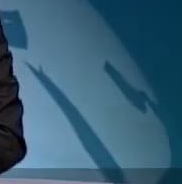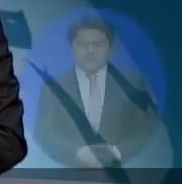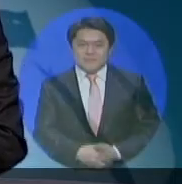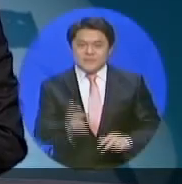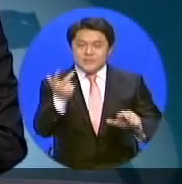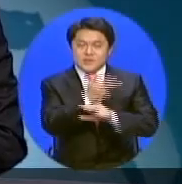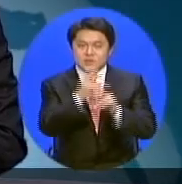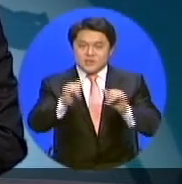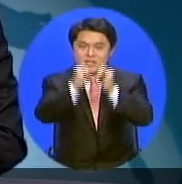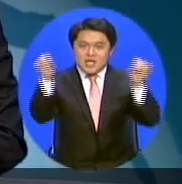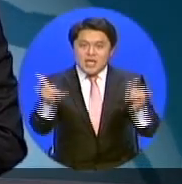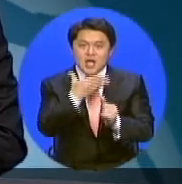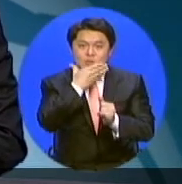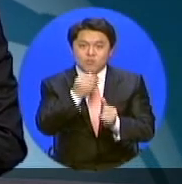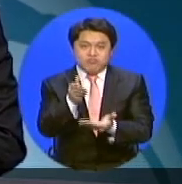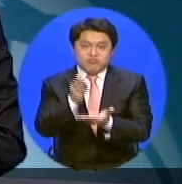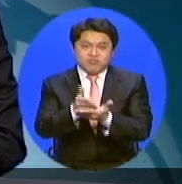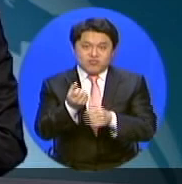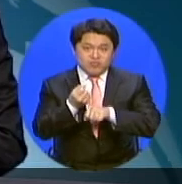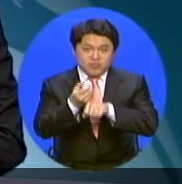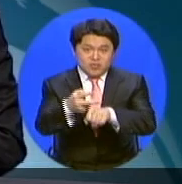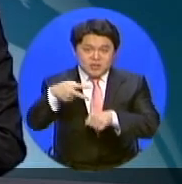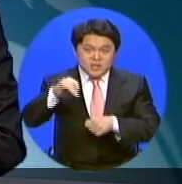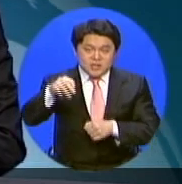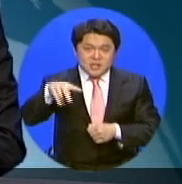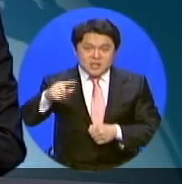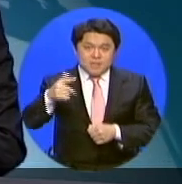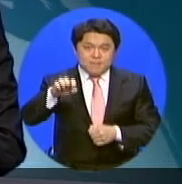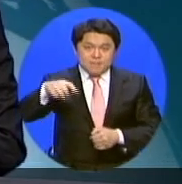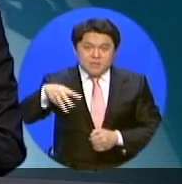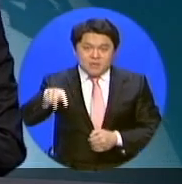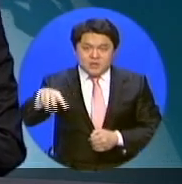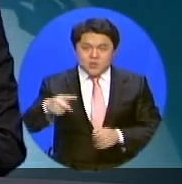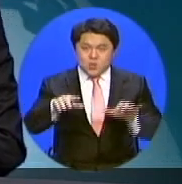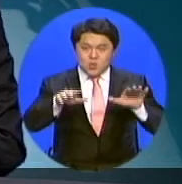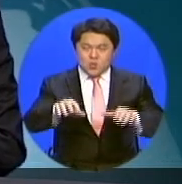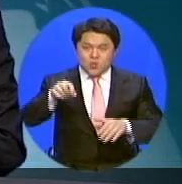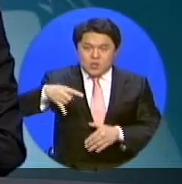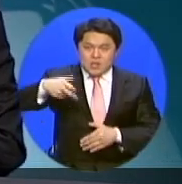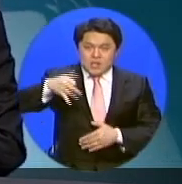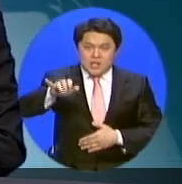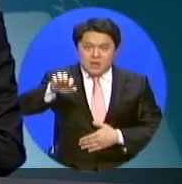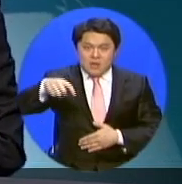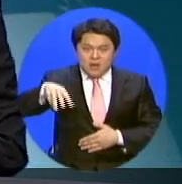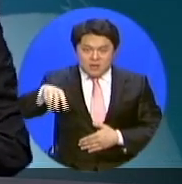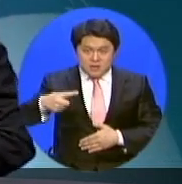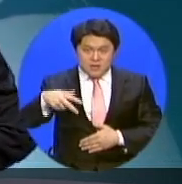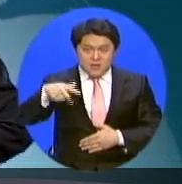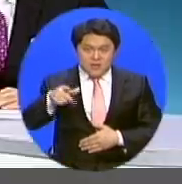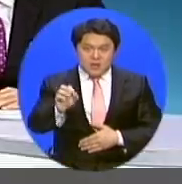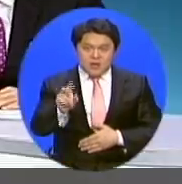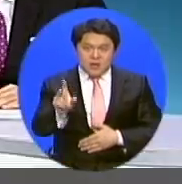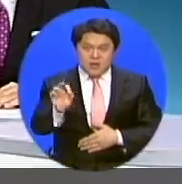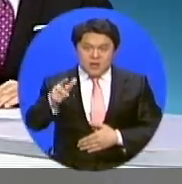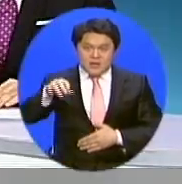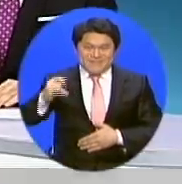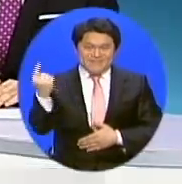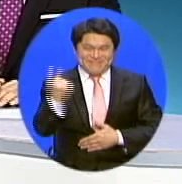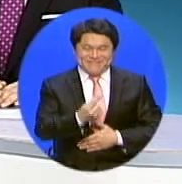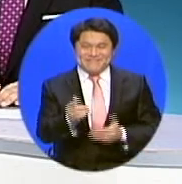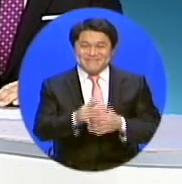한 주간의 사회복지계 화제를 모아보는 시선 플러스 시간입니다. 오늘도 위키프레스 정영진 편집장 나왔습니다. 안녕하십니까? 네, 안녕하세요.